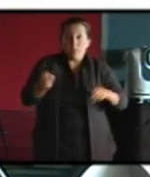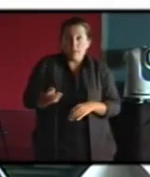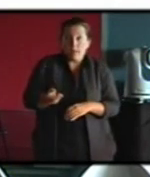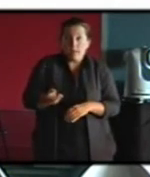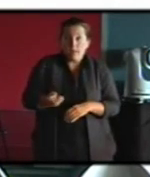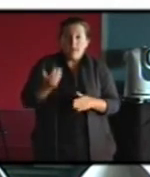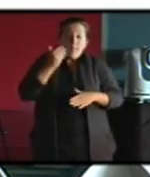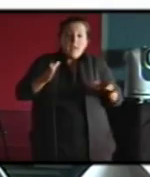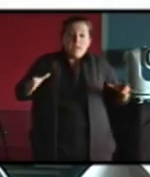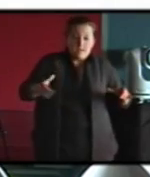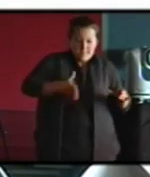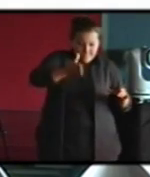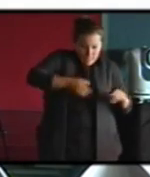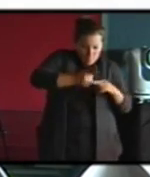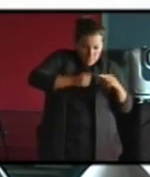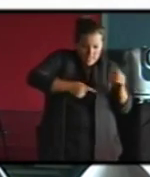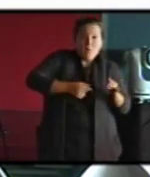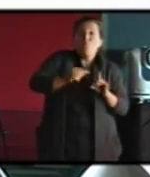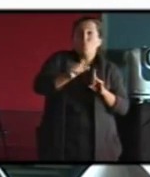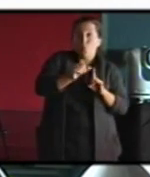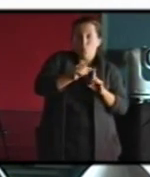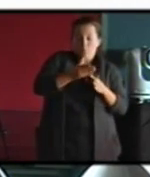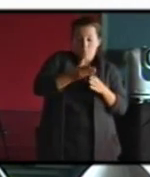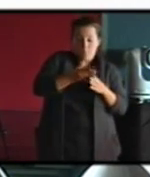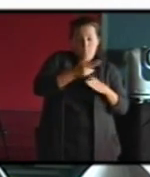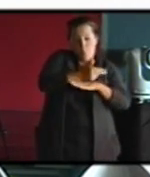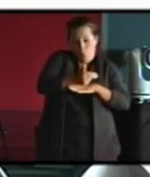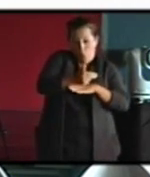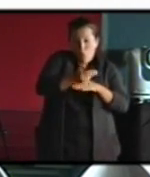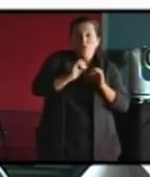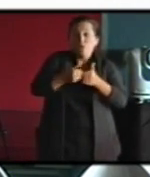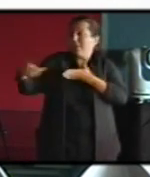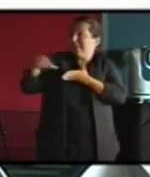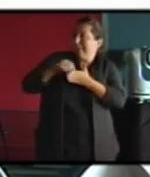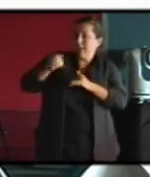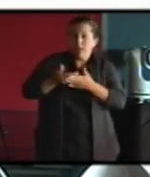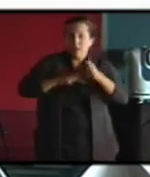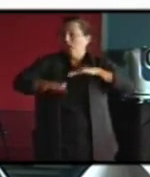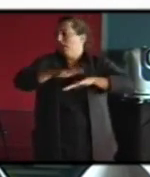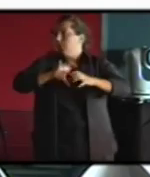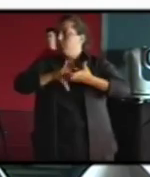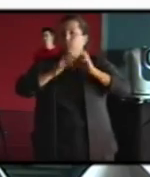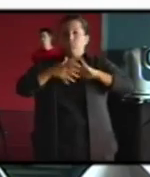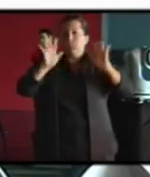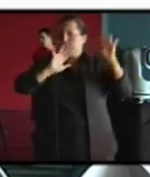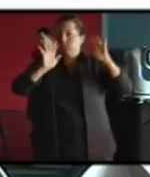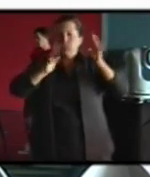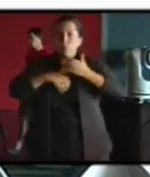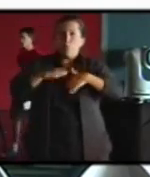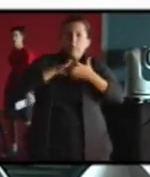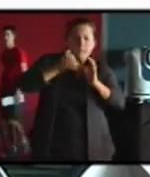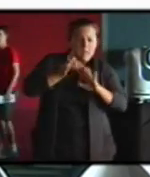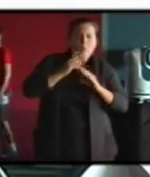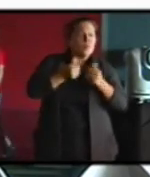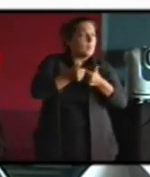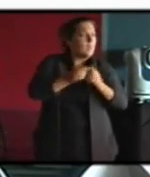ces bureaux-là à l'échelle de l'assiette foncière et du produit, évidemment qu'on ne s'en sort pas, évidemment que c'est compliqué, c'est complexe. Vous parlez de la valeur du